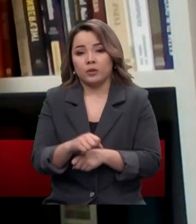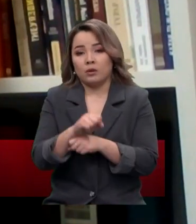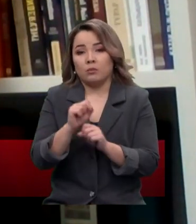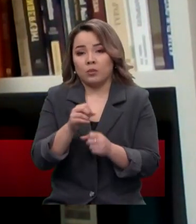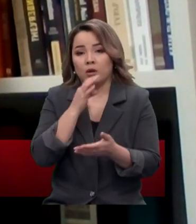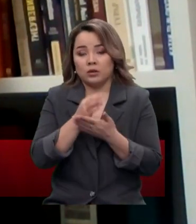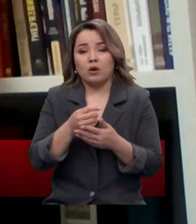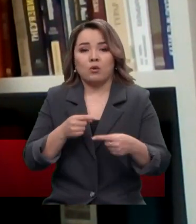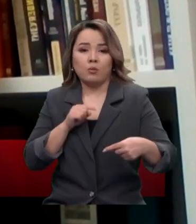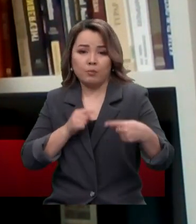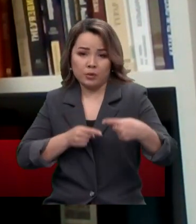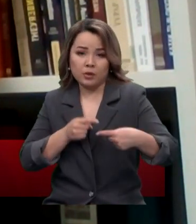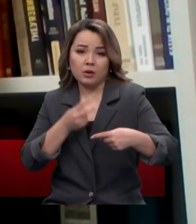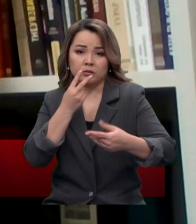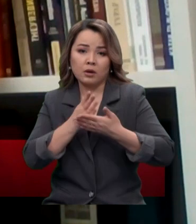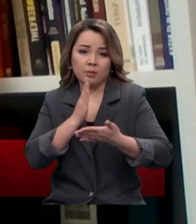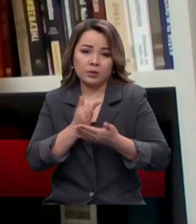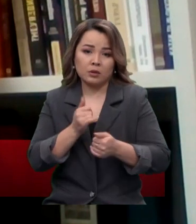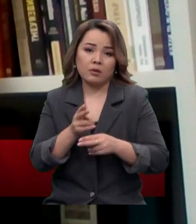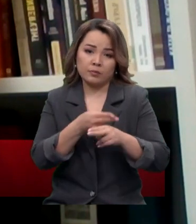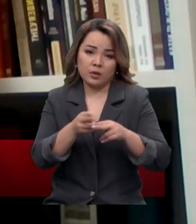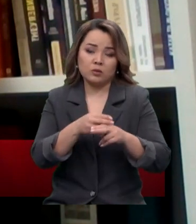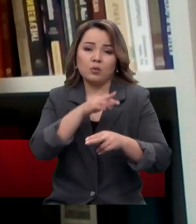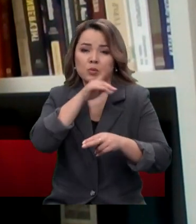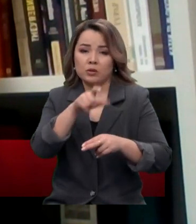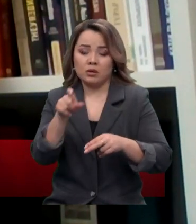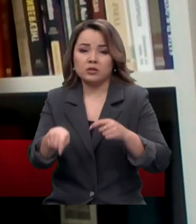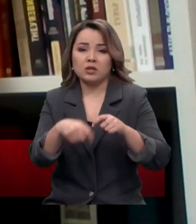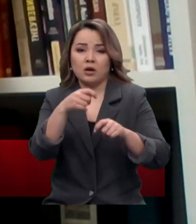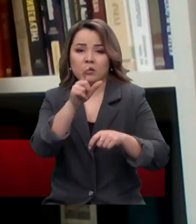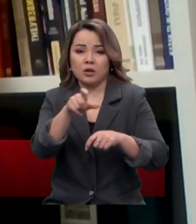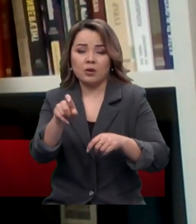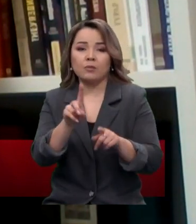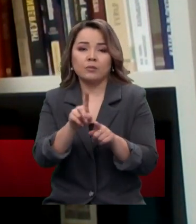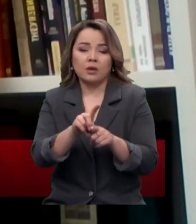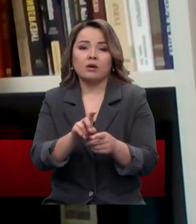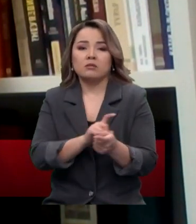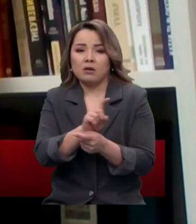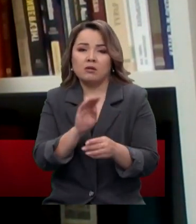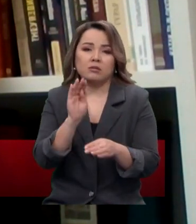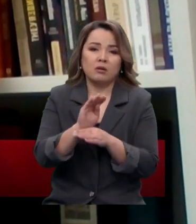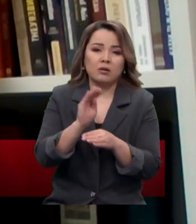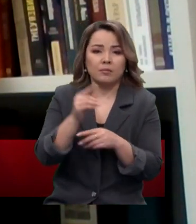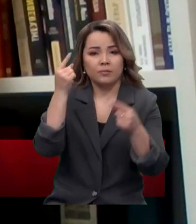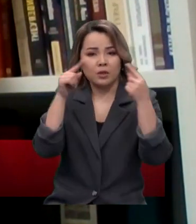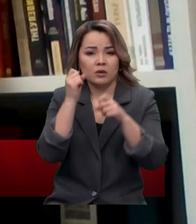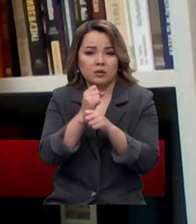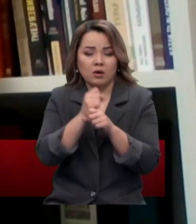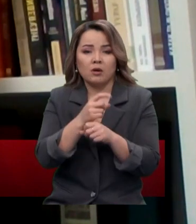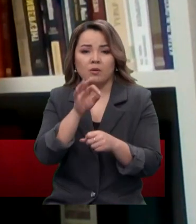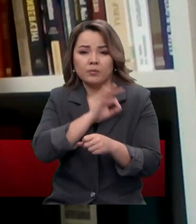уақыт болатын конфликтіге. Бұл жағдайда әрине арандатушылардың деңгейі өте жоғары, себебі кейбір тараптар үшін аймақтағы тұрақсыздықтың болуы